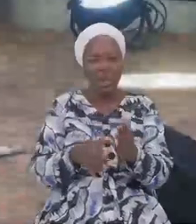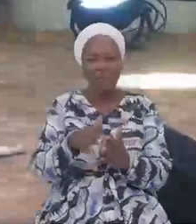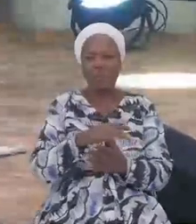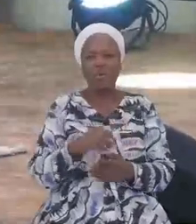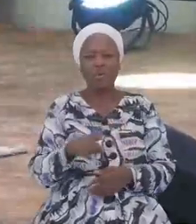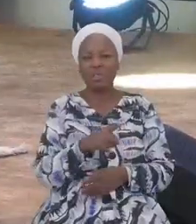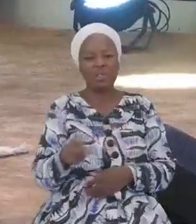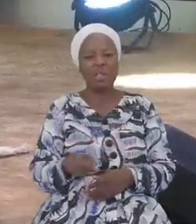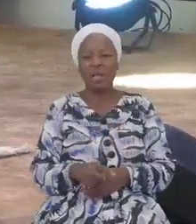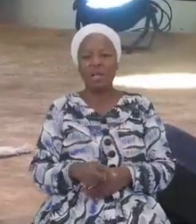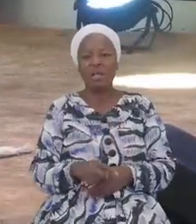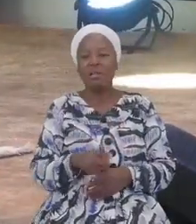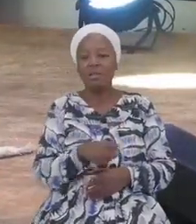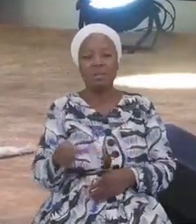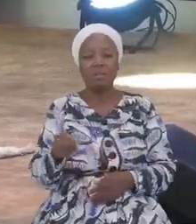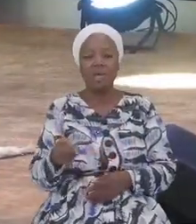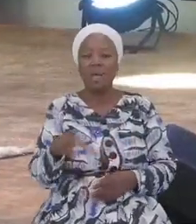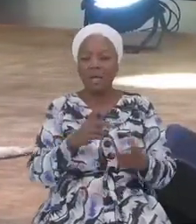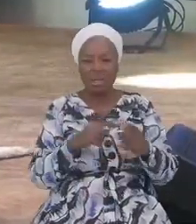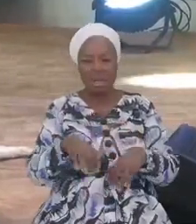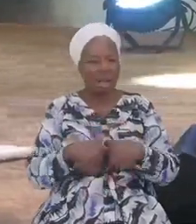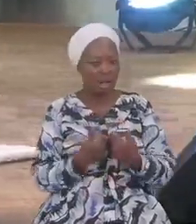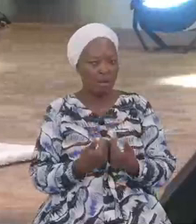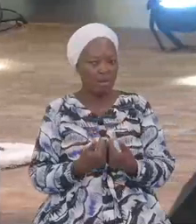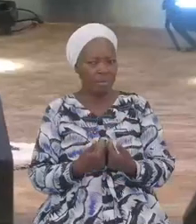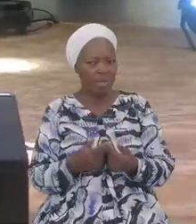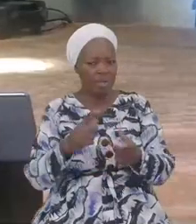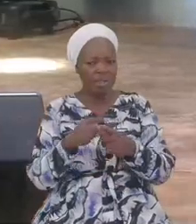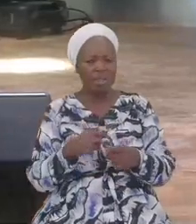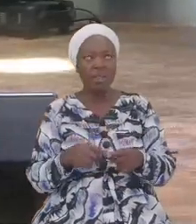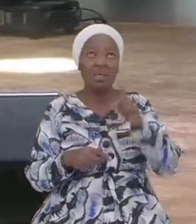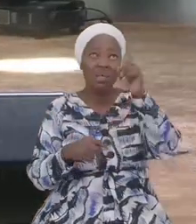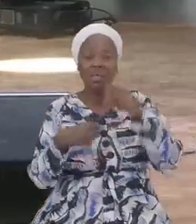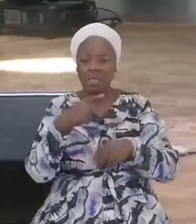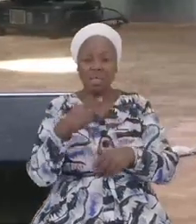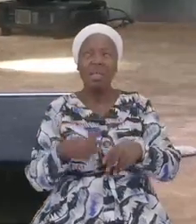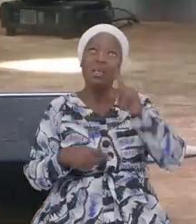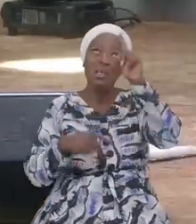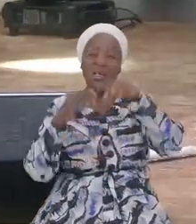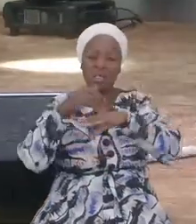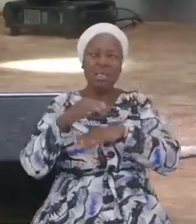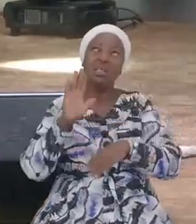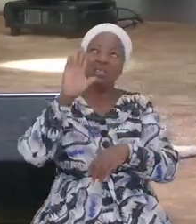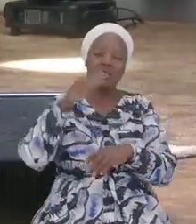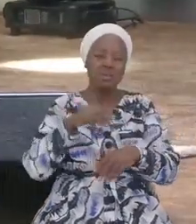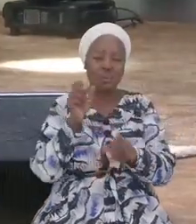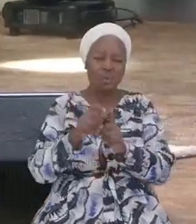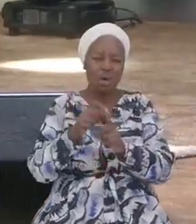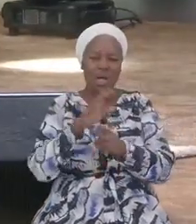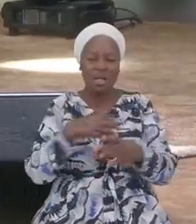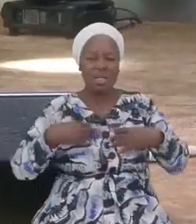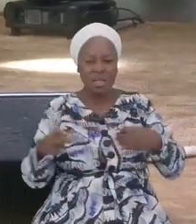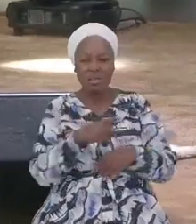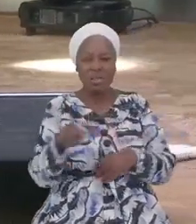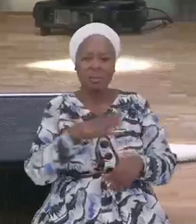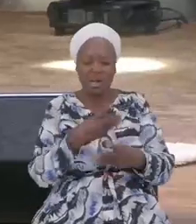Pourquoi? Et il envoya sa parole et les guérit tous et les délivra de la